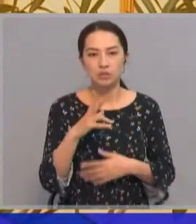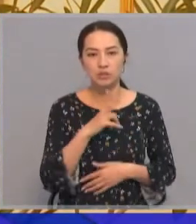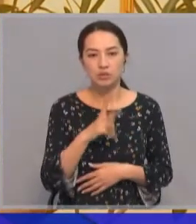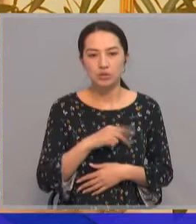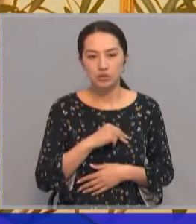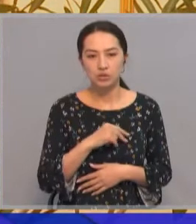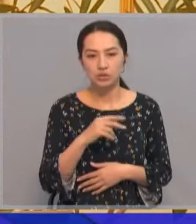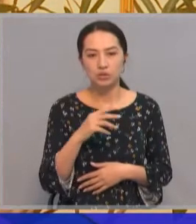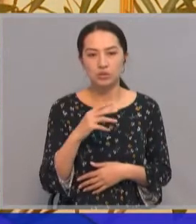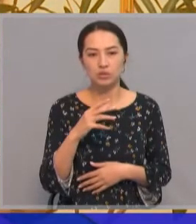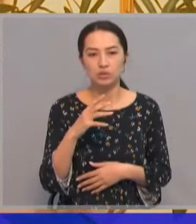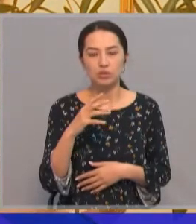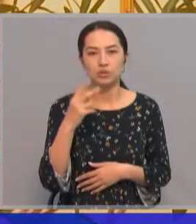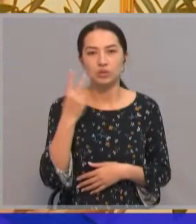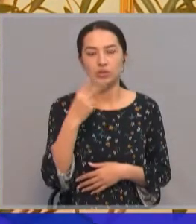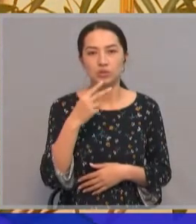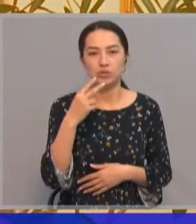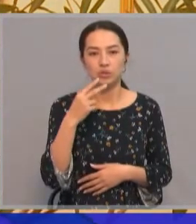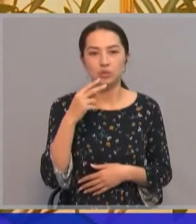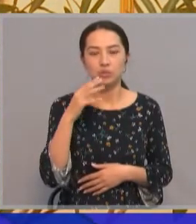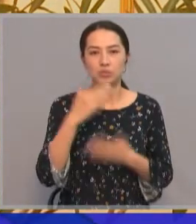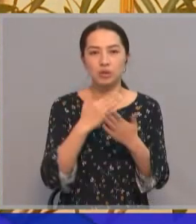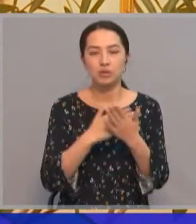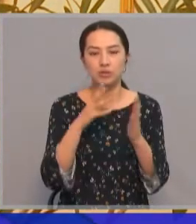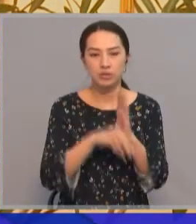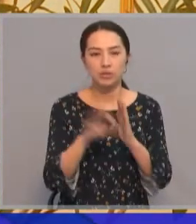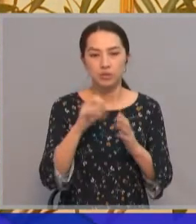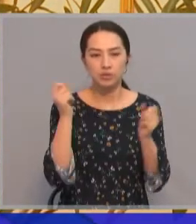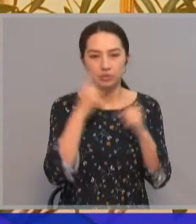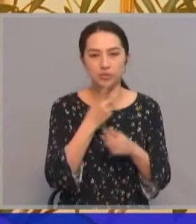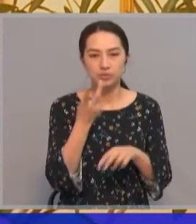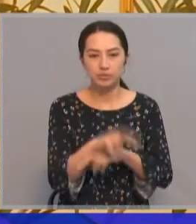жаңағы 20 программамен қалай алу, сол себебін